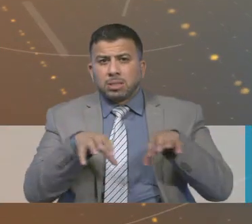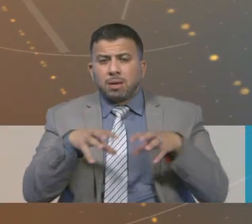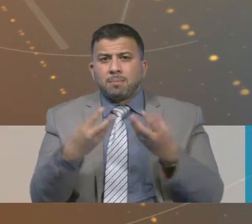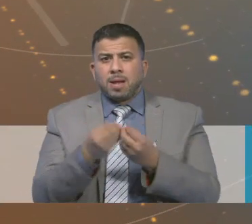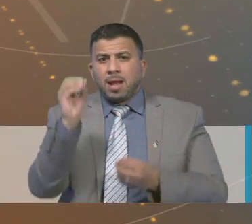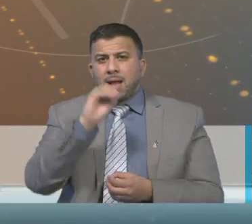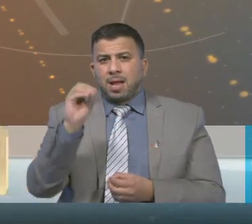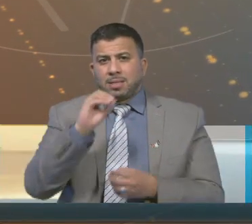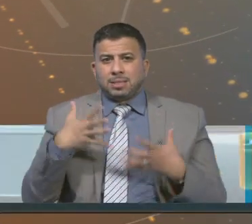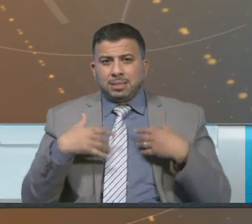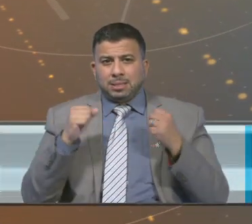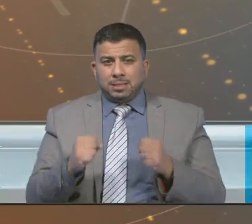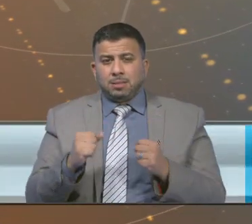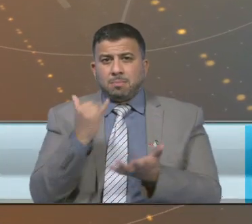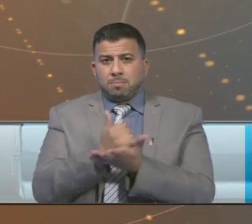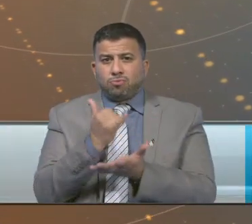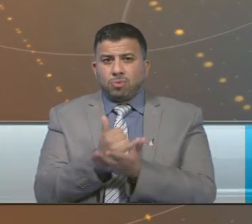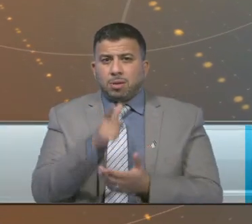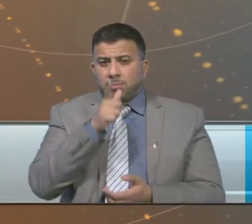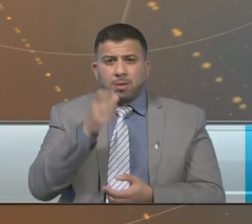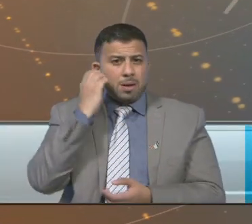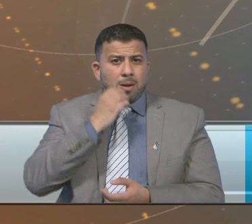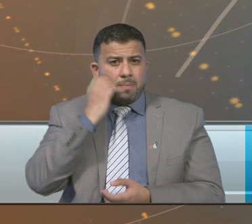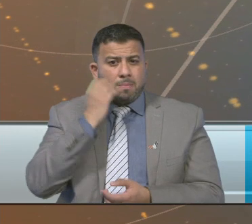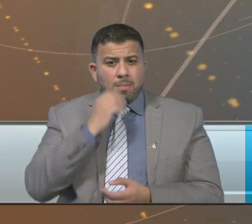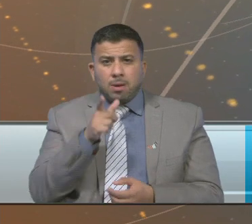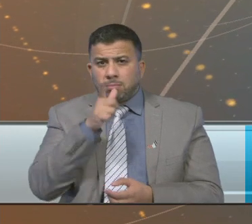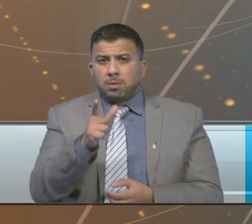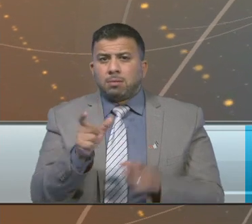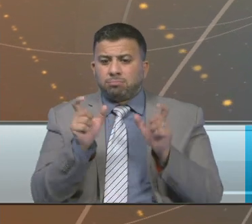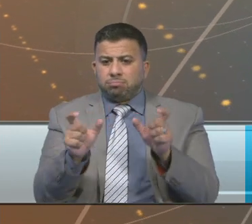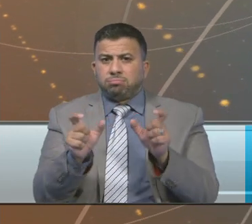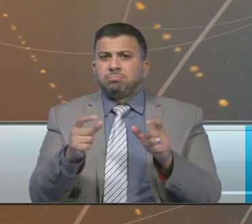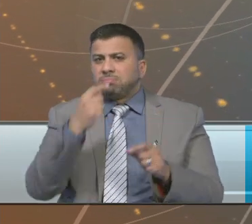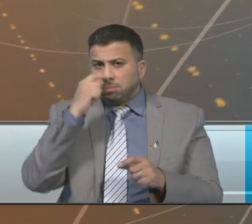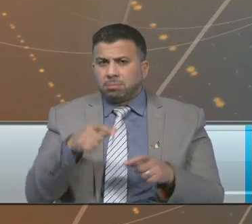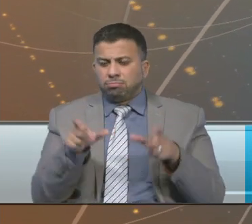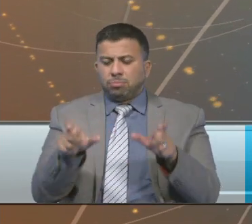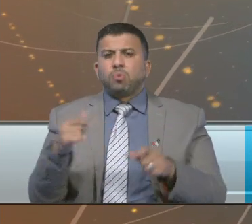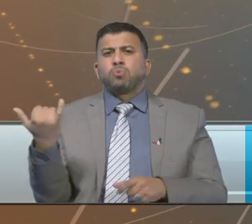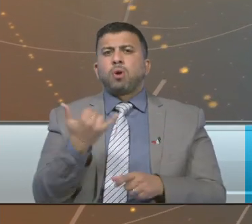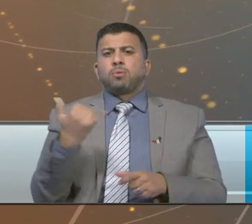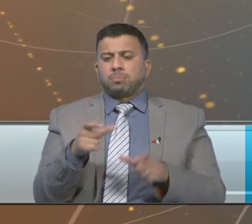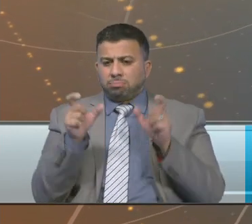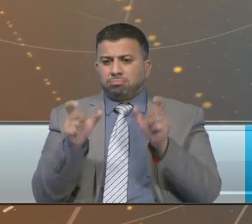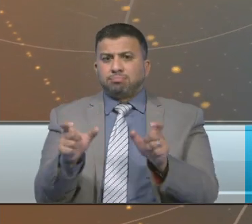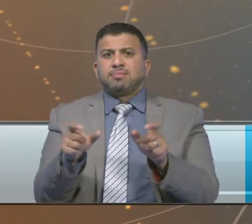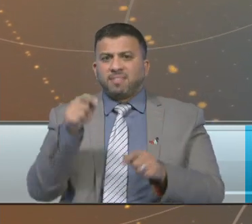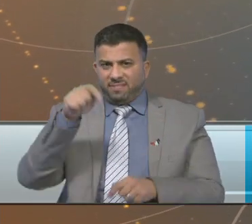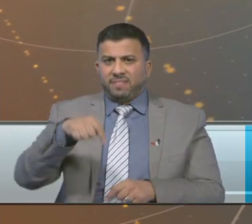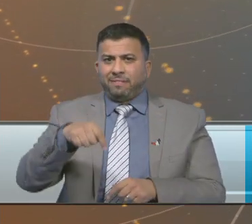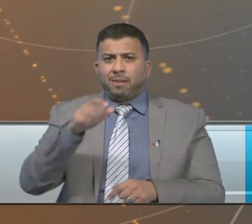بالتنسيق مع الهيئات الصحية والجهات المعنية في الدولة اتخذت الإجراءات الاحترازية الضرورية